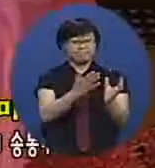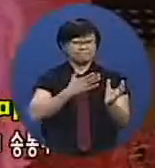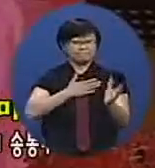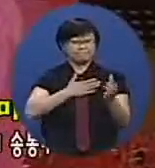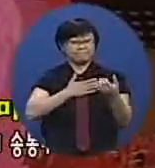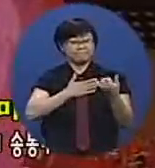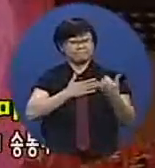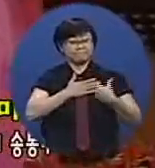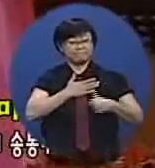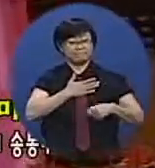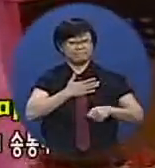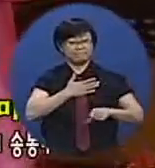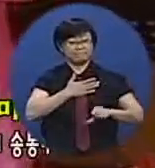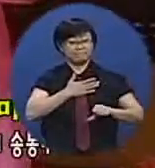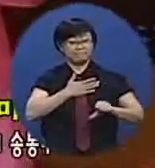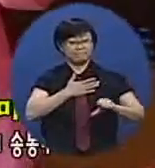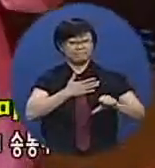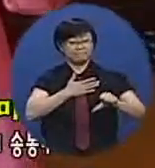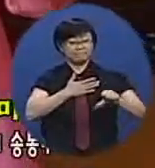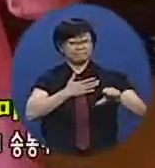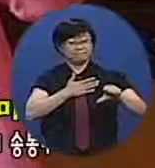이